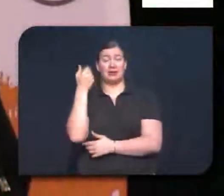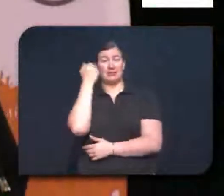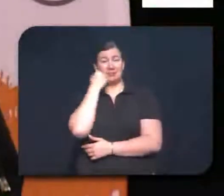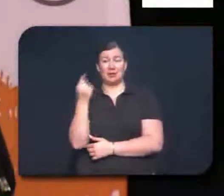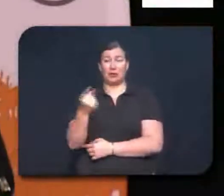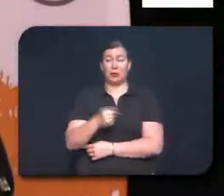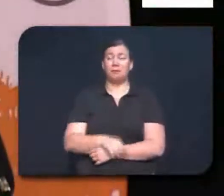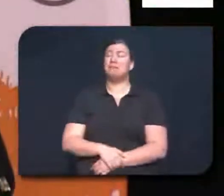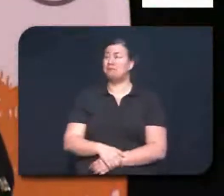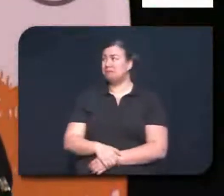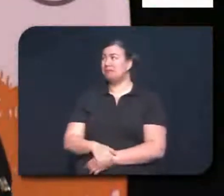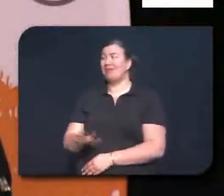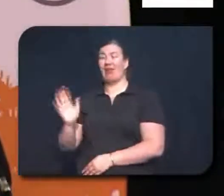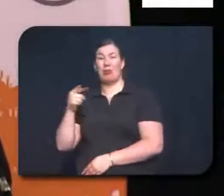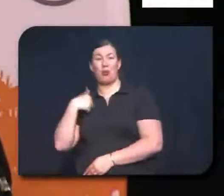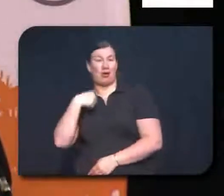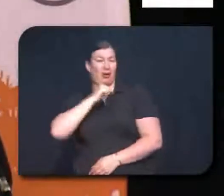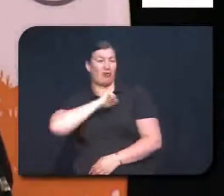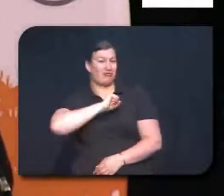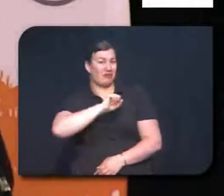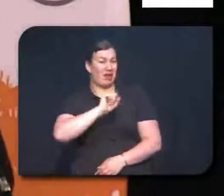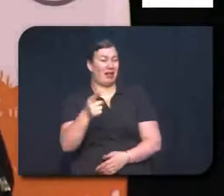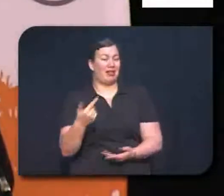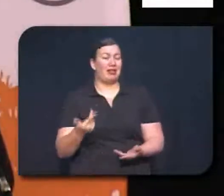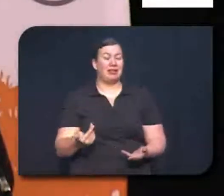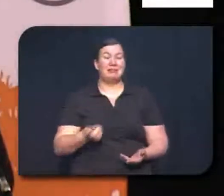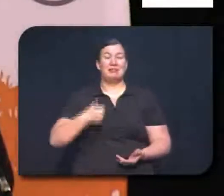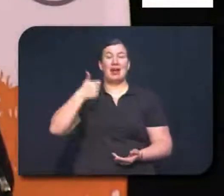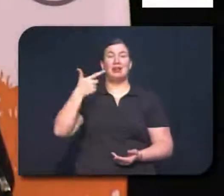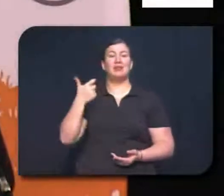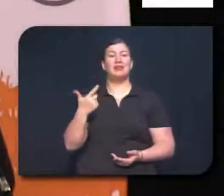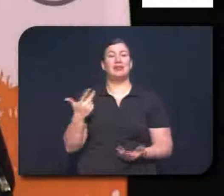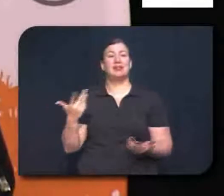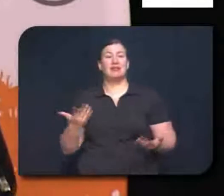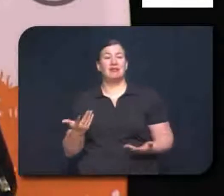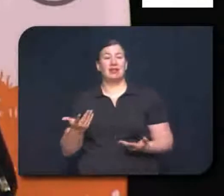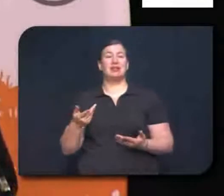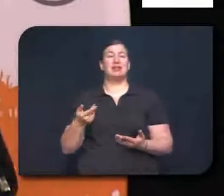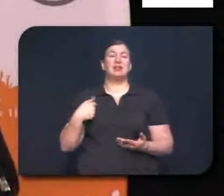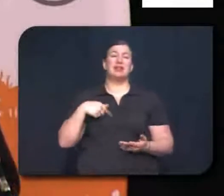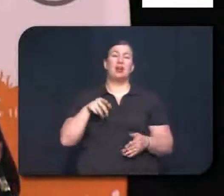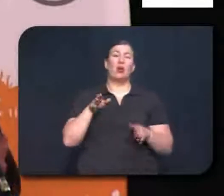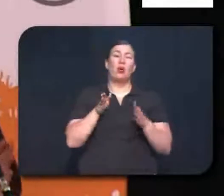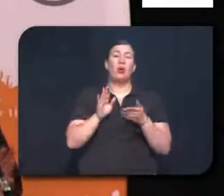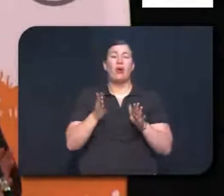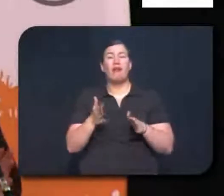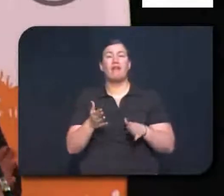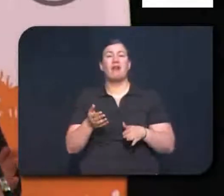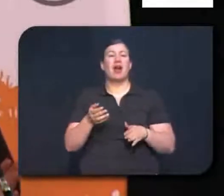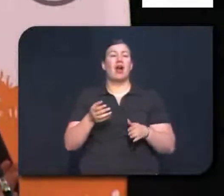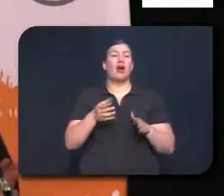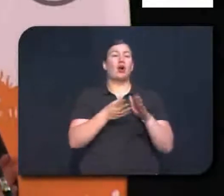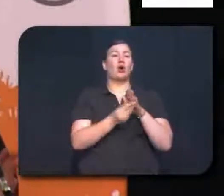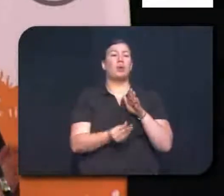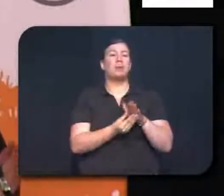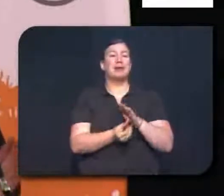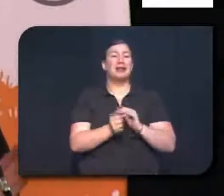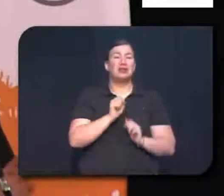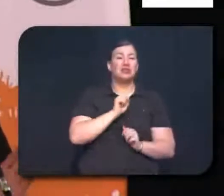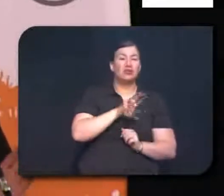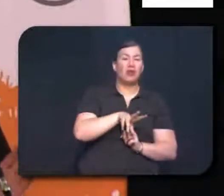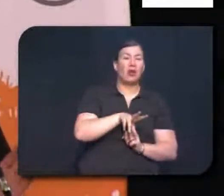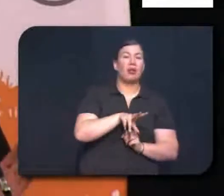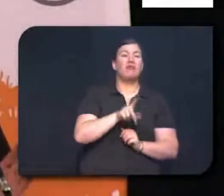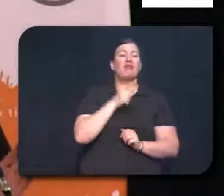ja hallo kann auch sehr schnell gehen der 21er ist im Prinzip eine Kopie des 12er ohne die Worte nach dem Prinzipien